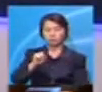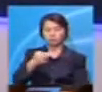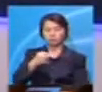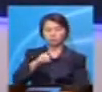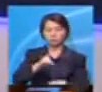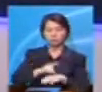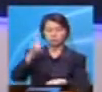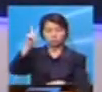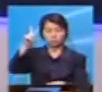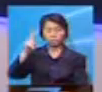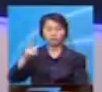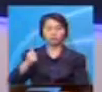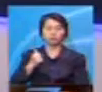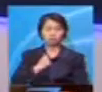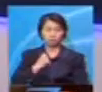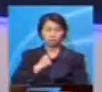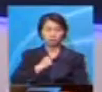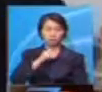Toronto